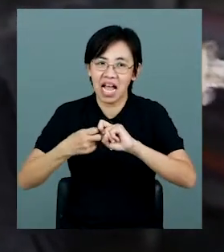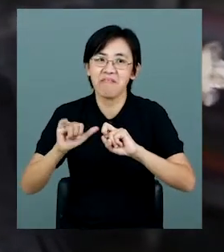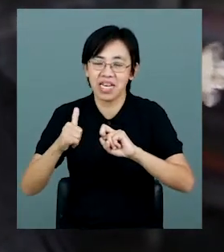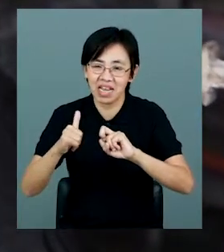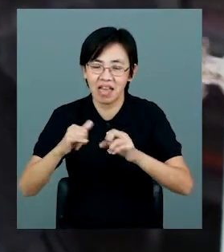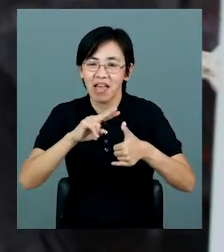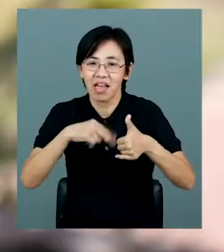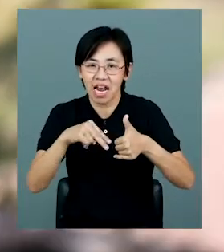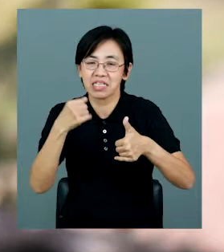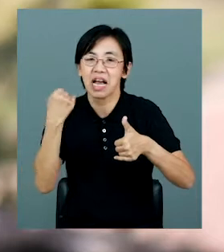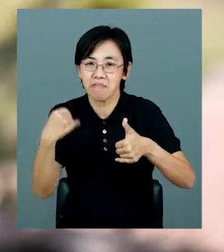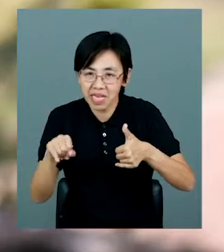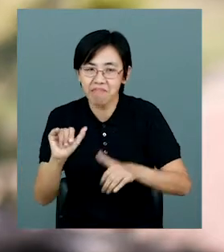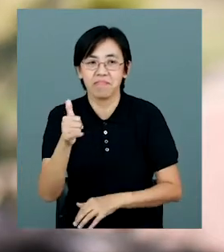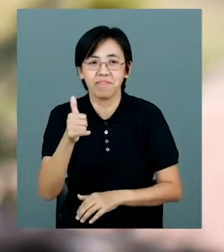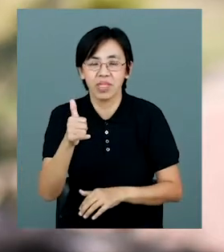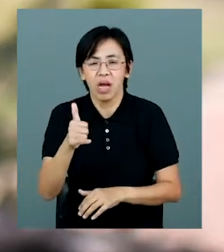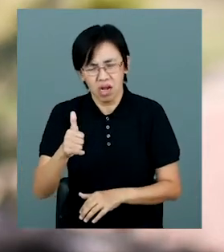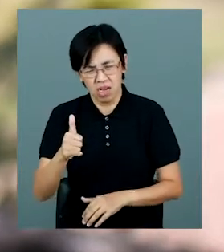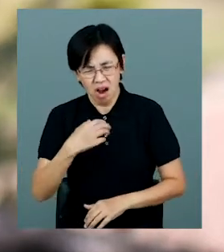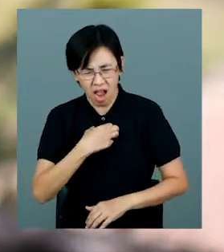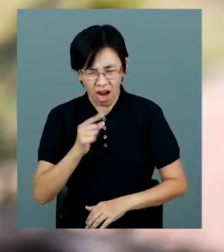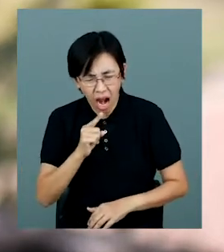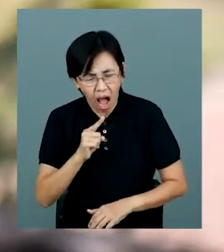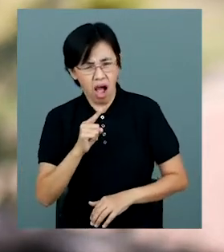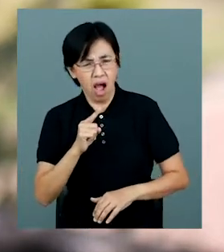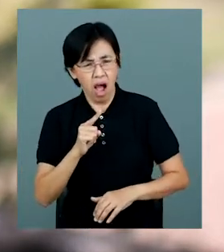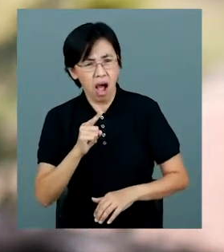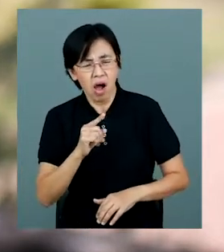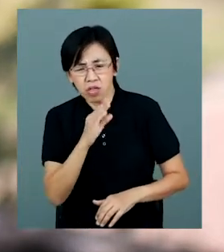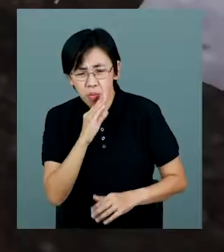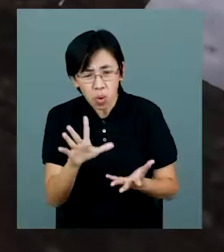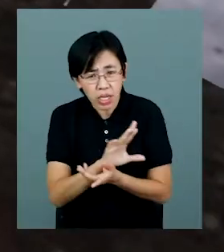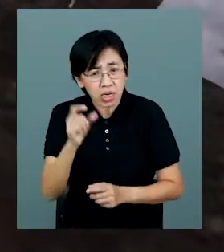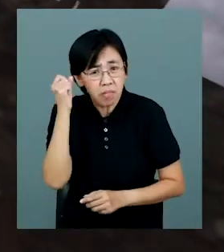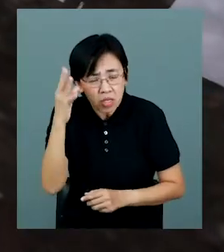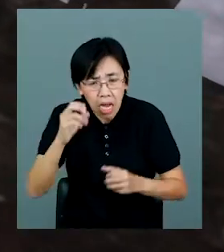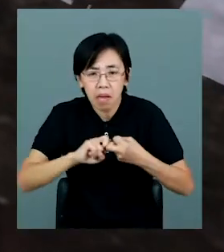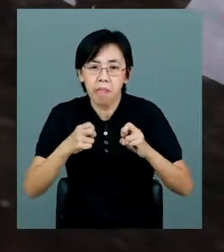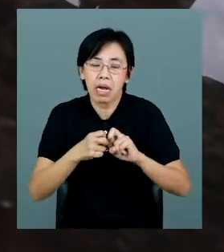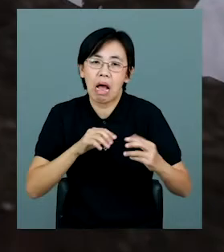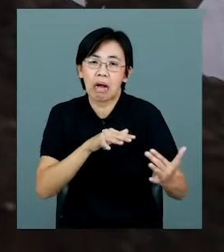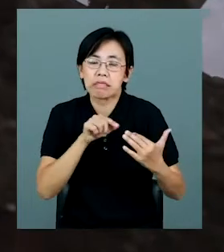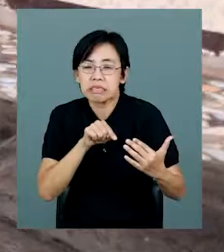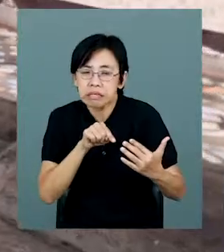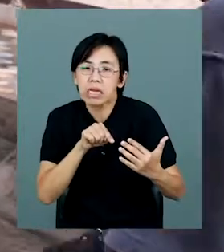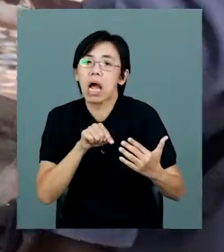การรักษาที่ผิดพลาดหรือว่าไม่ตรงตามความต้องการของแรงงานข้ามชาติ